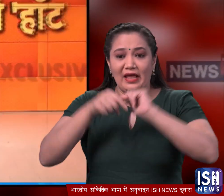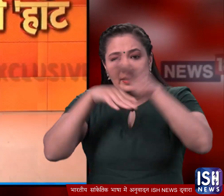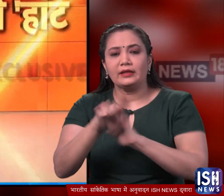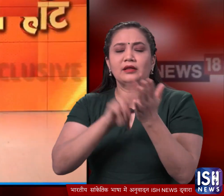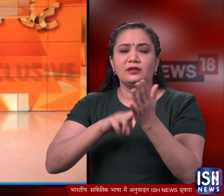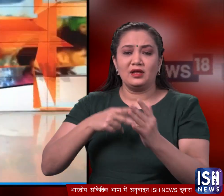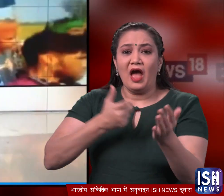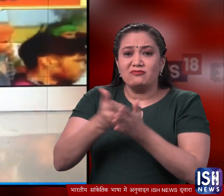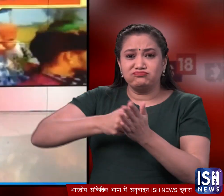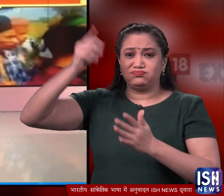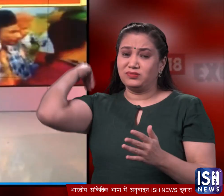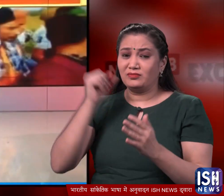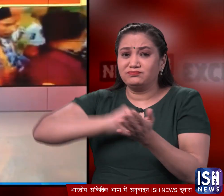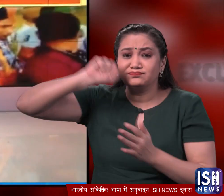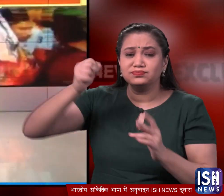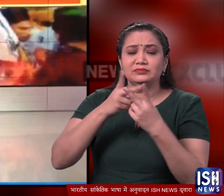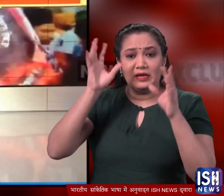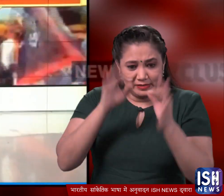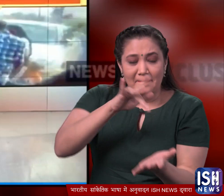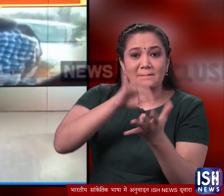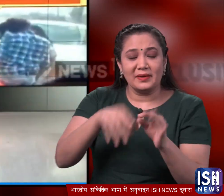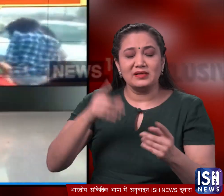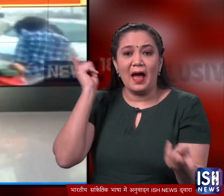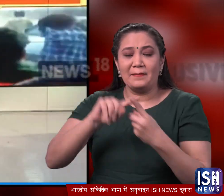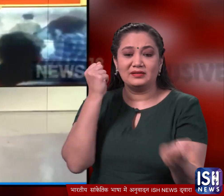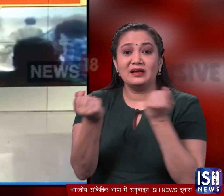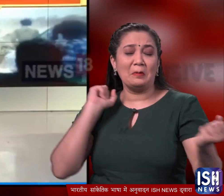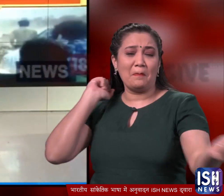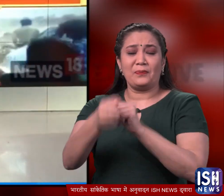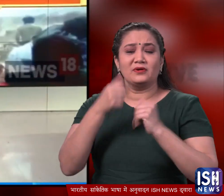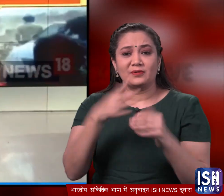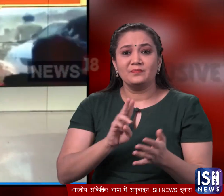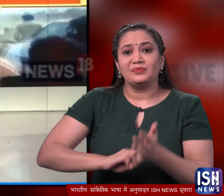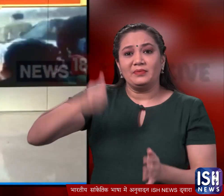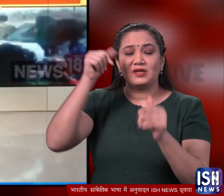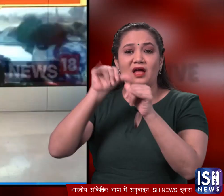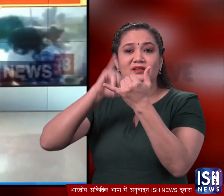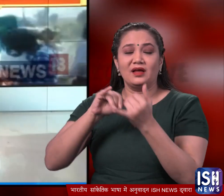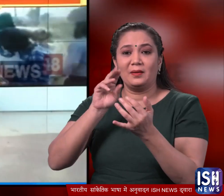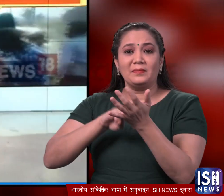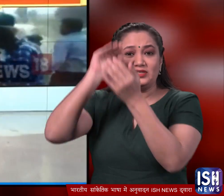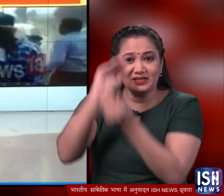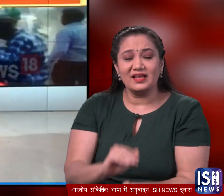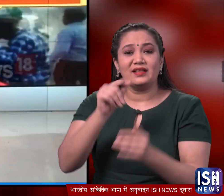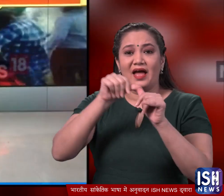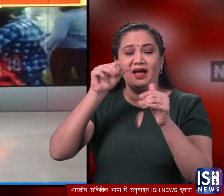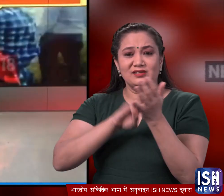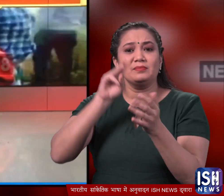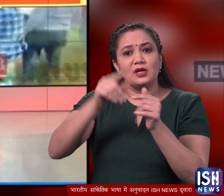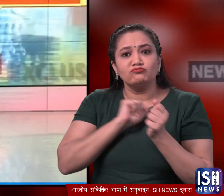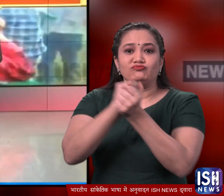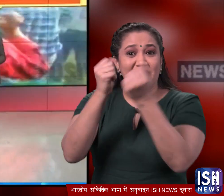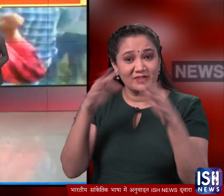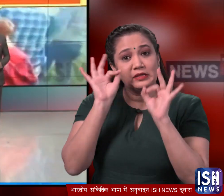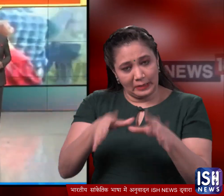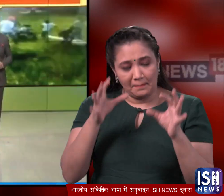की निघासन सीट है। किसान आंदोलन के दौरान यहीं पर तिकुनिया कांड हुआ था, जिसमें गृह राज्य मंत्री अजय मिश्रा के आरोपी बेटे आशीष मिश्रा